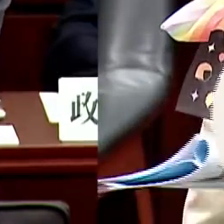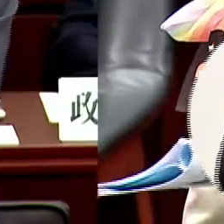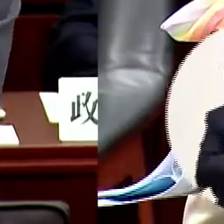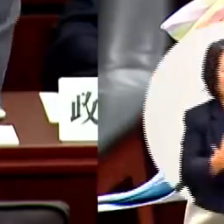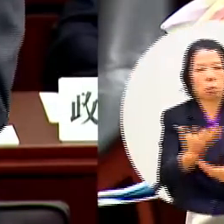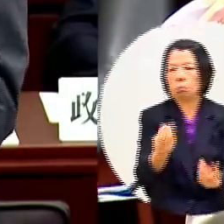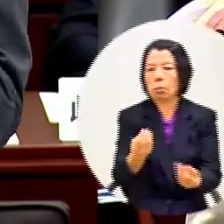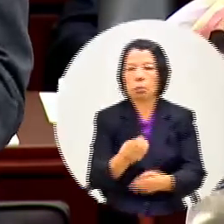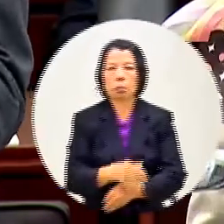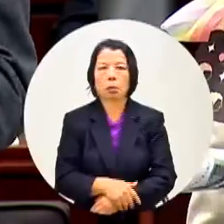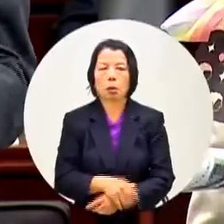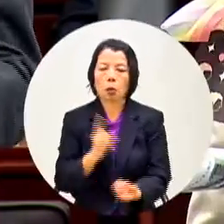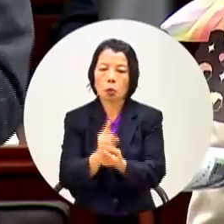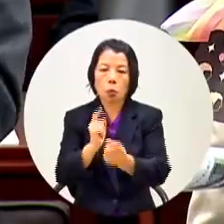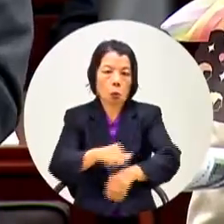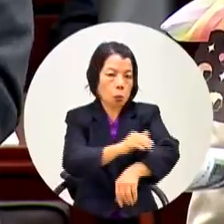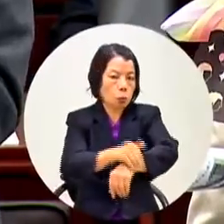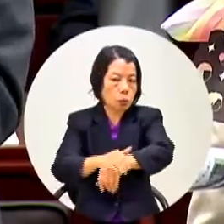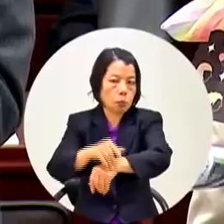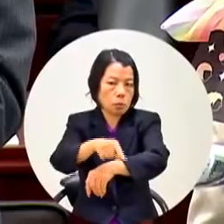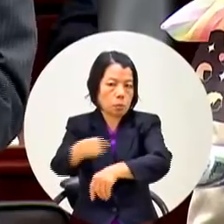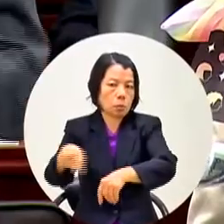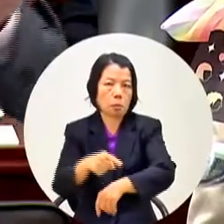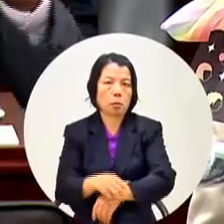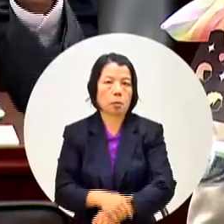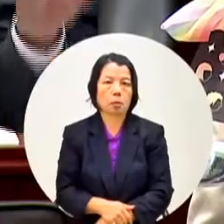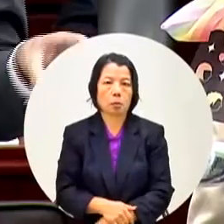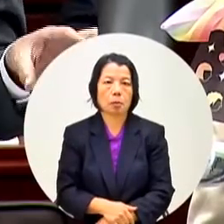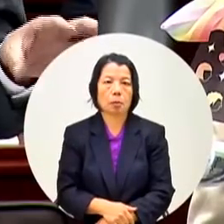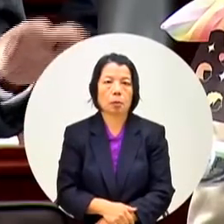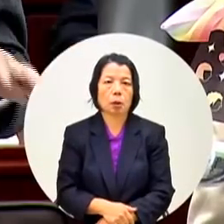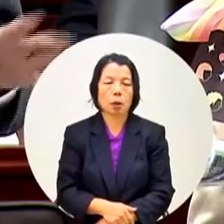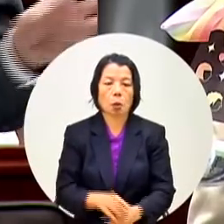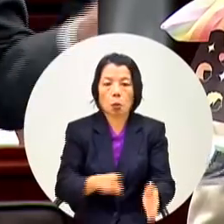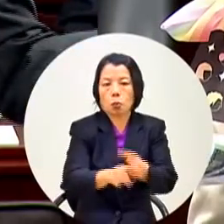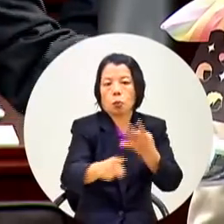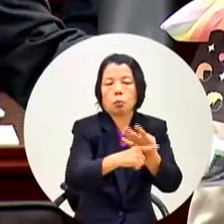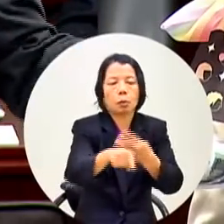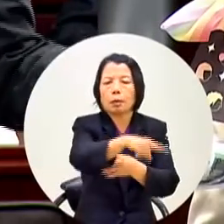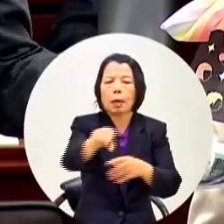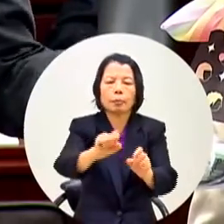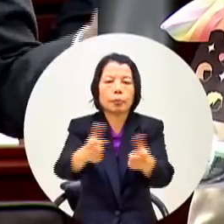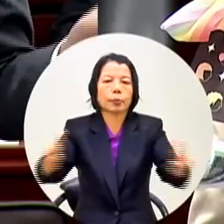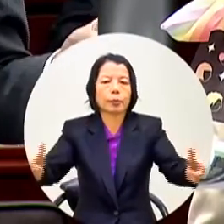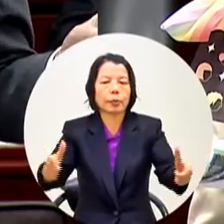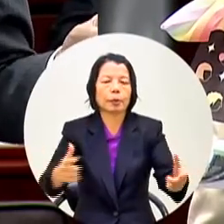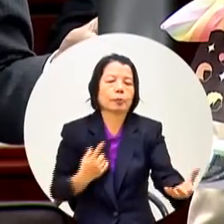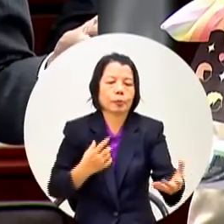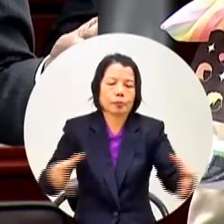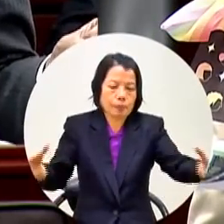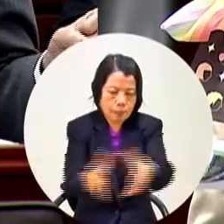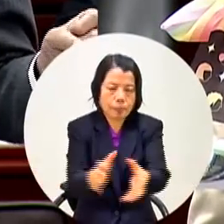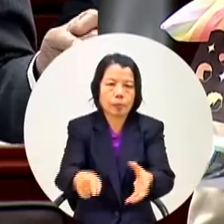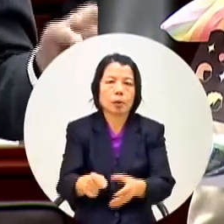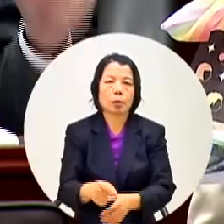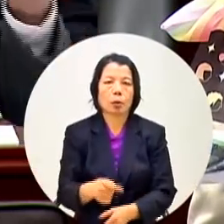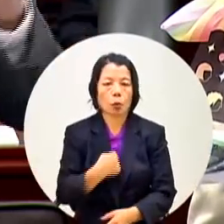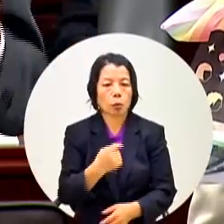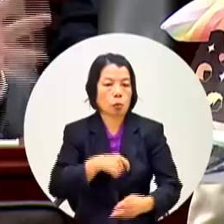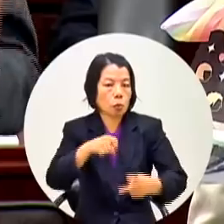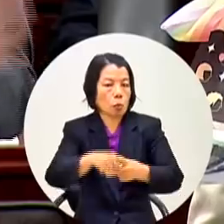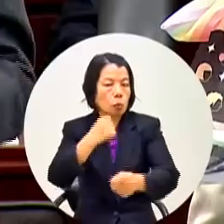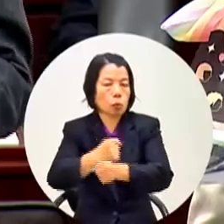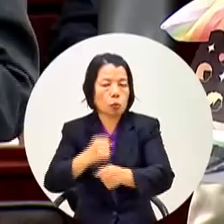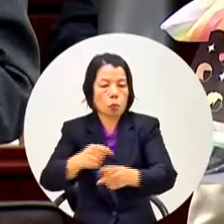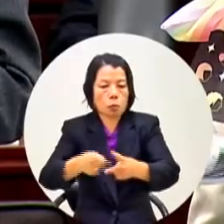是由各专长来弄的，那我们只是工作小组，工作小组是由我们主秘来率领的，我都没有，都是